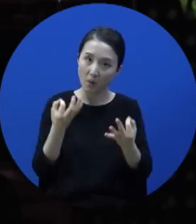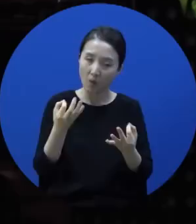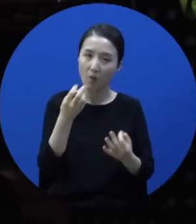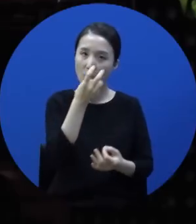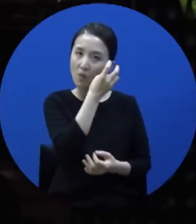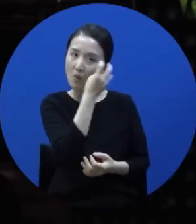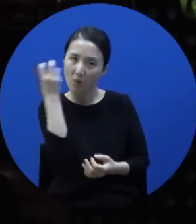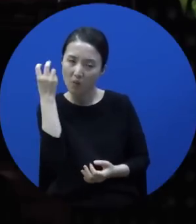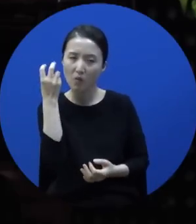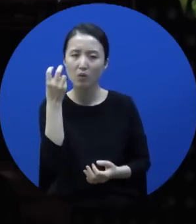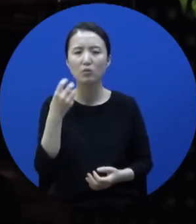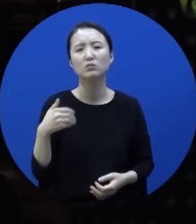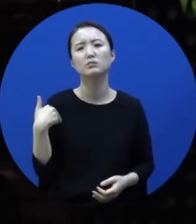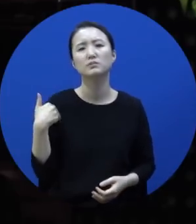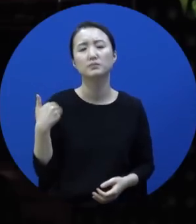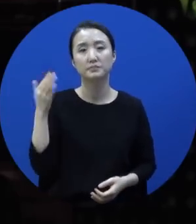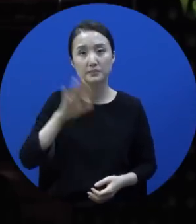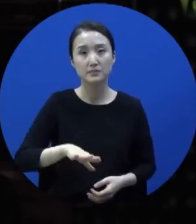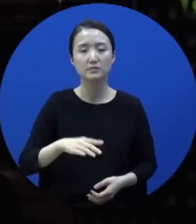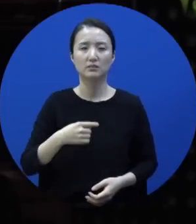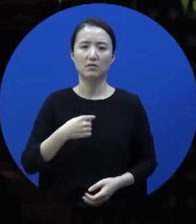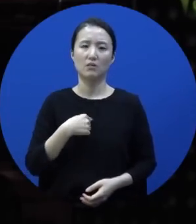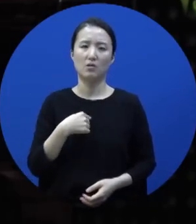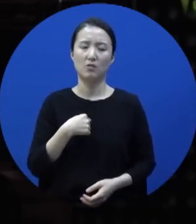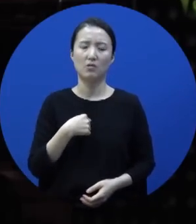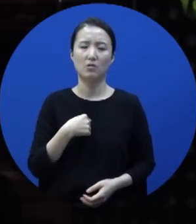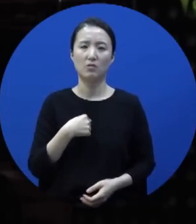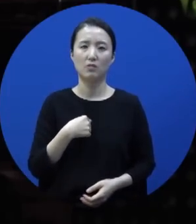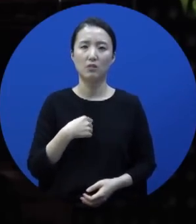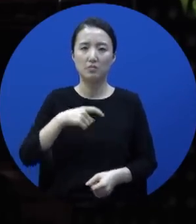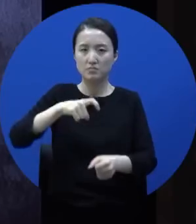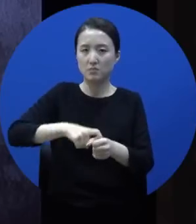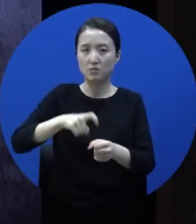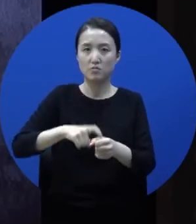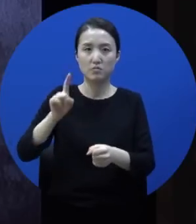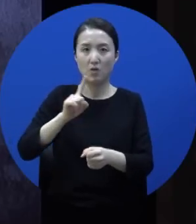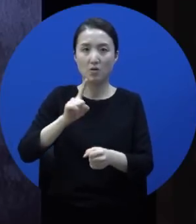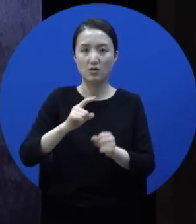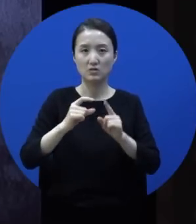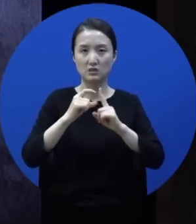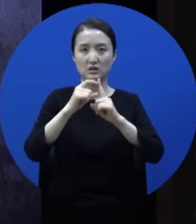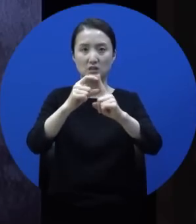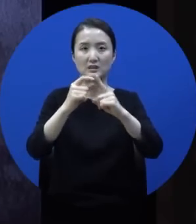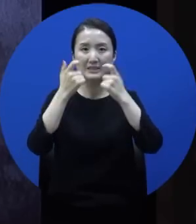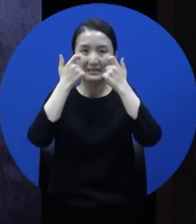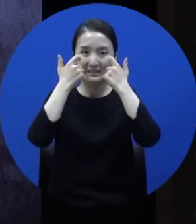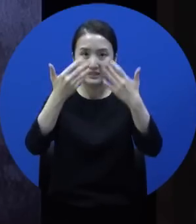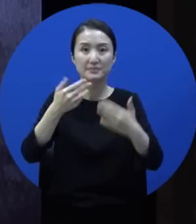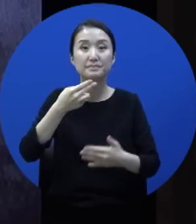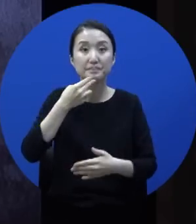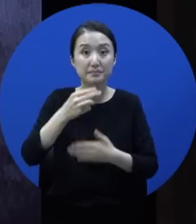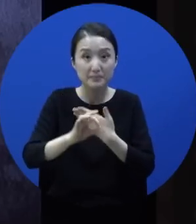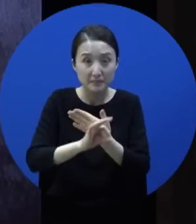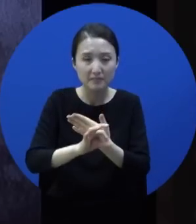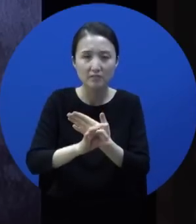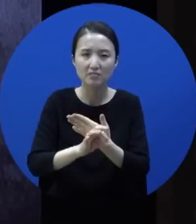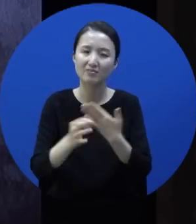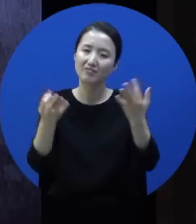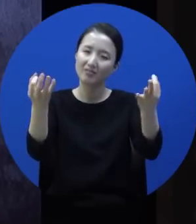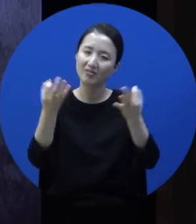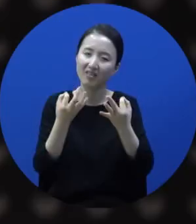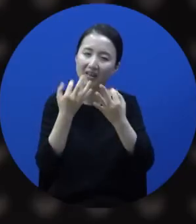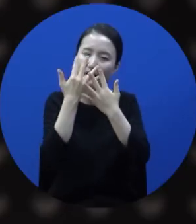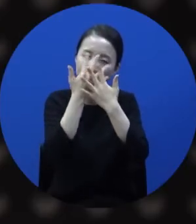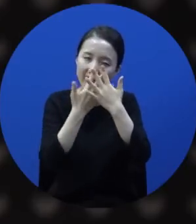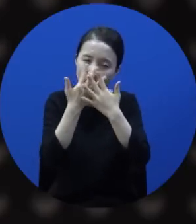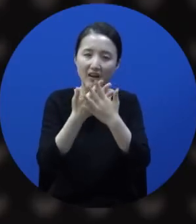없어요. 그죠? 그러다 보니 저는 이런 글귀를 보고 엄청나게 감동하게 됐어요. 만약에 네가 어떤 목표와